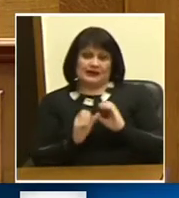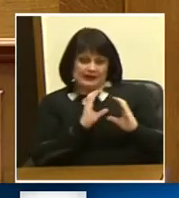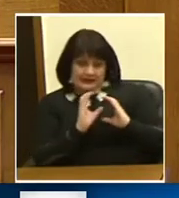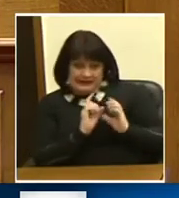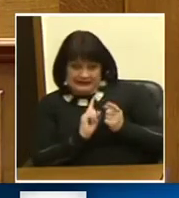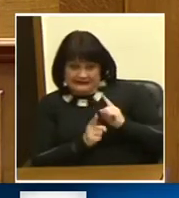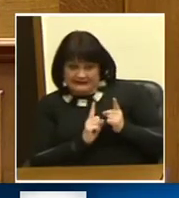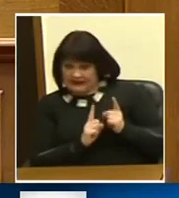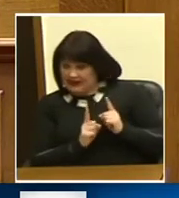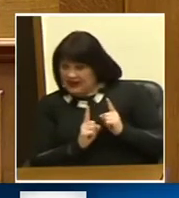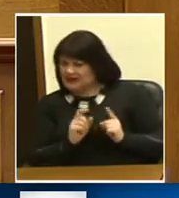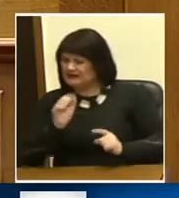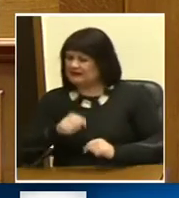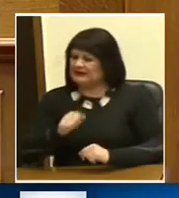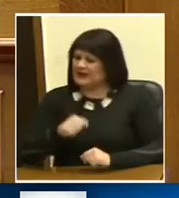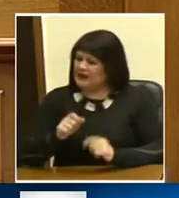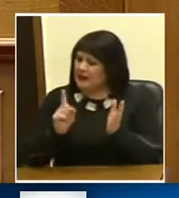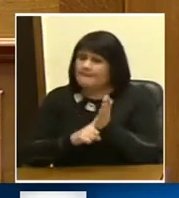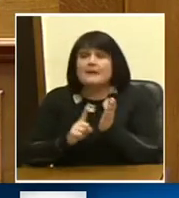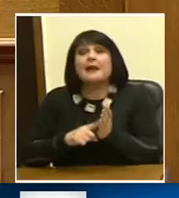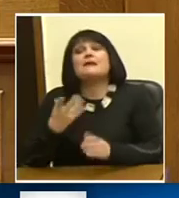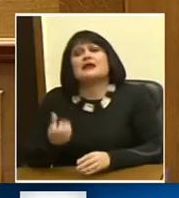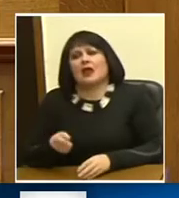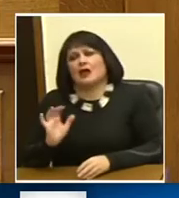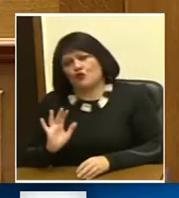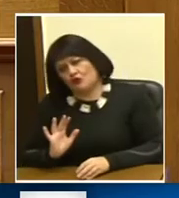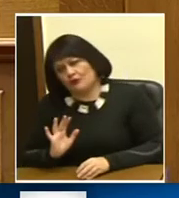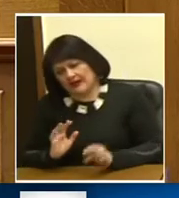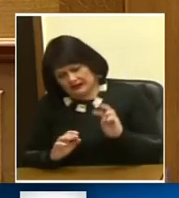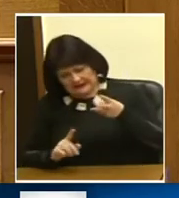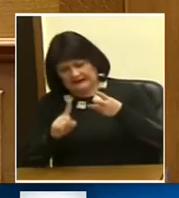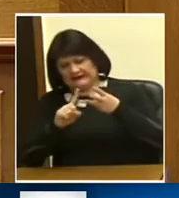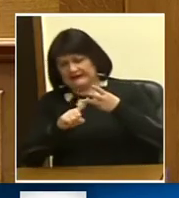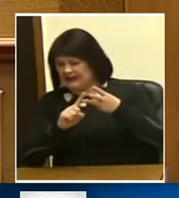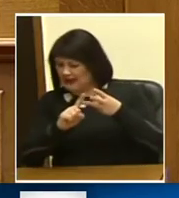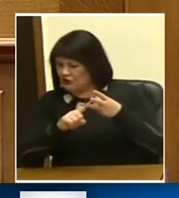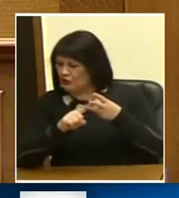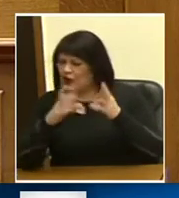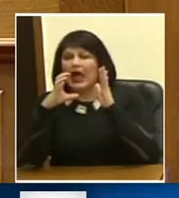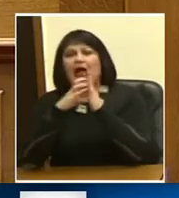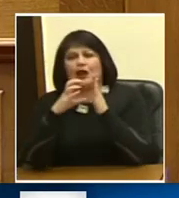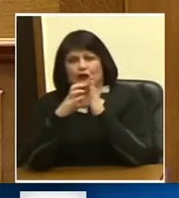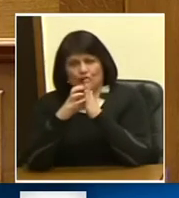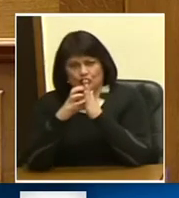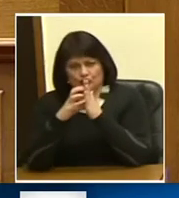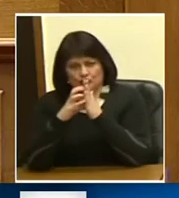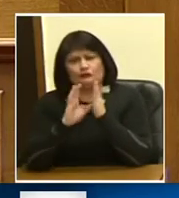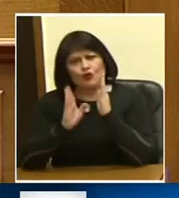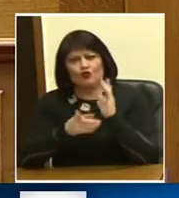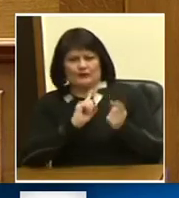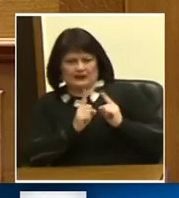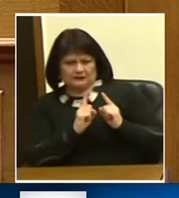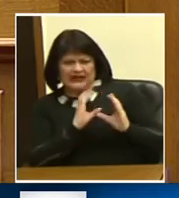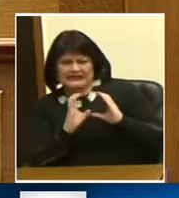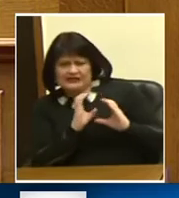τέτοια μείζωνα άρθρα πρέπει να υπάρξουν. Ένα τρίτο άρθρο στο οποίο μπορούν να υπάρχουν συνενέσεις και στο